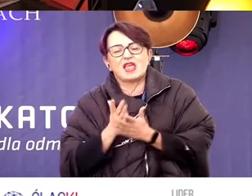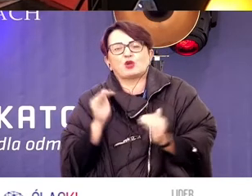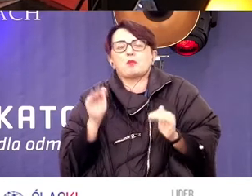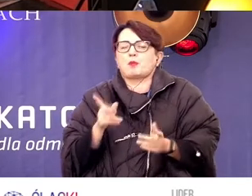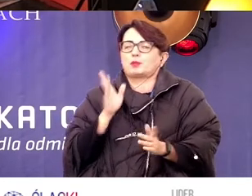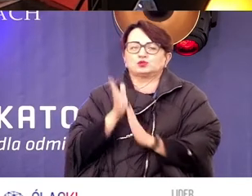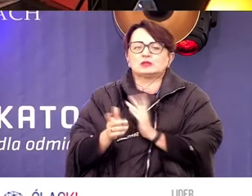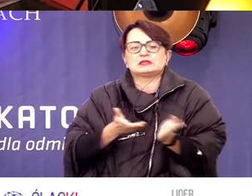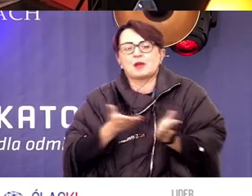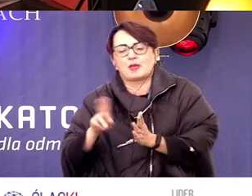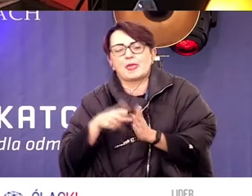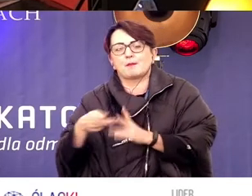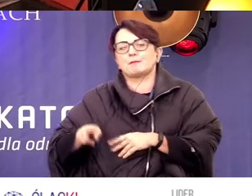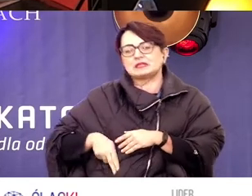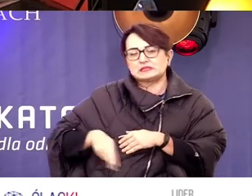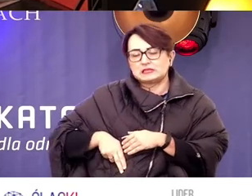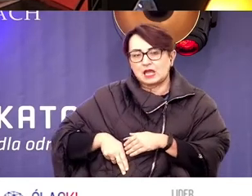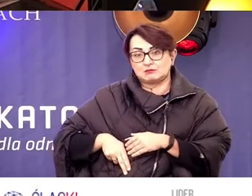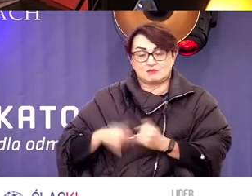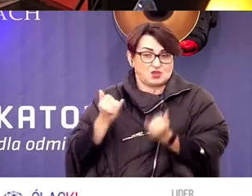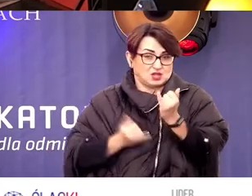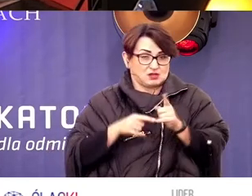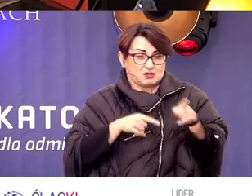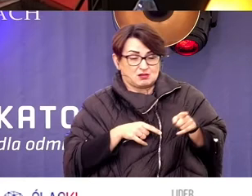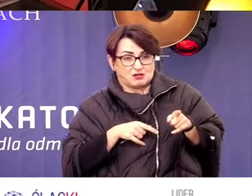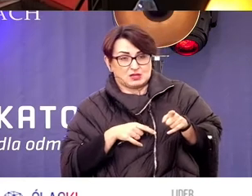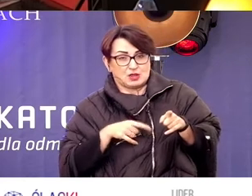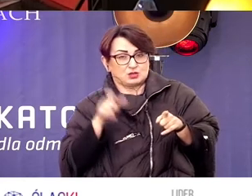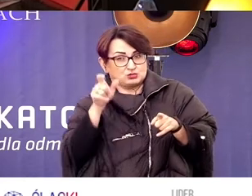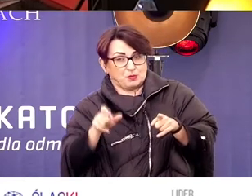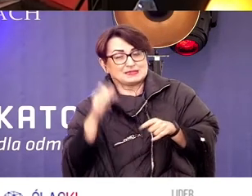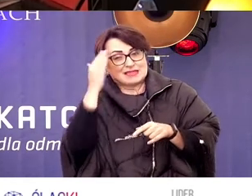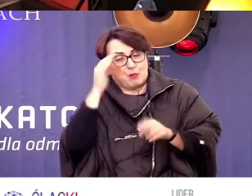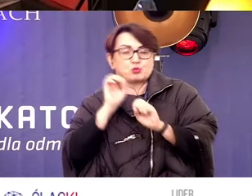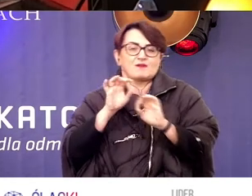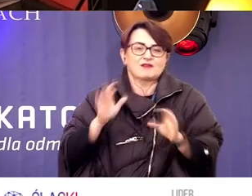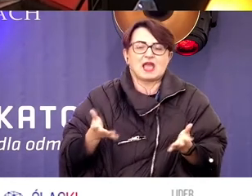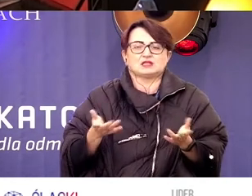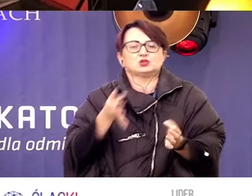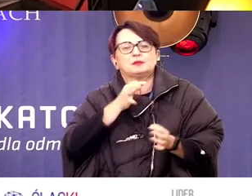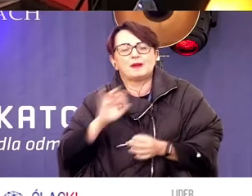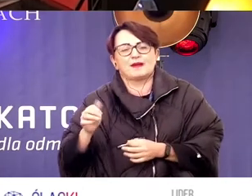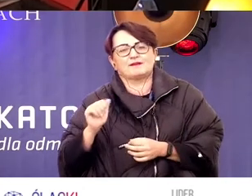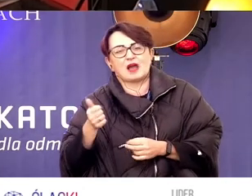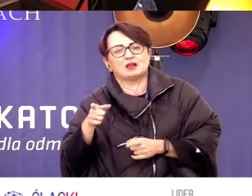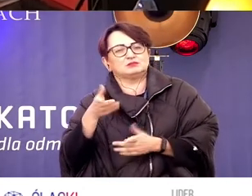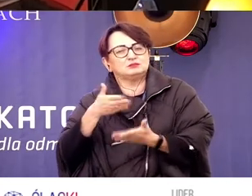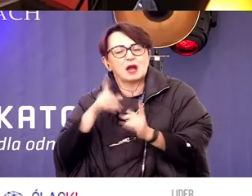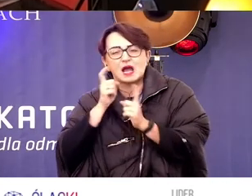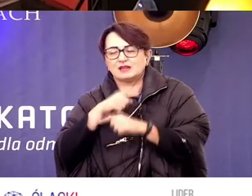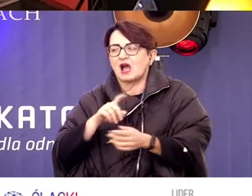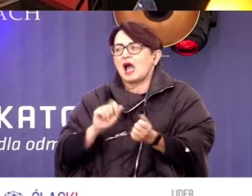być zaproszonym na przykład przez ministra, jeżeli był znana osoba, znany profesor, specjalista od danego kraju,